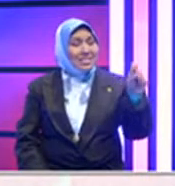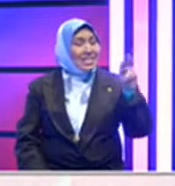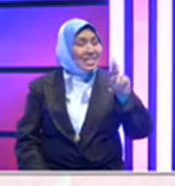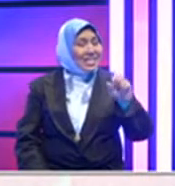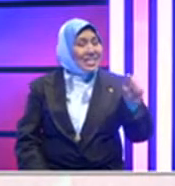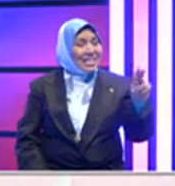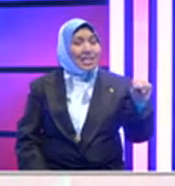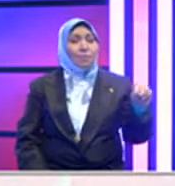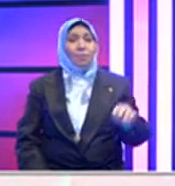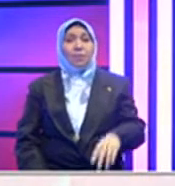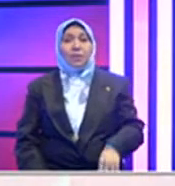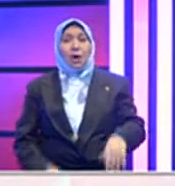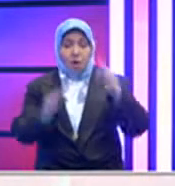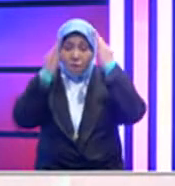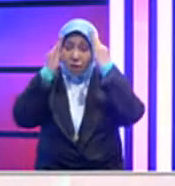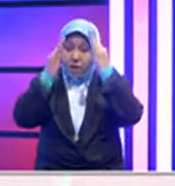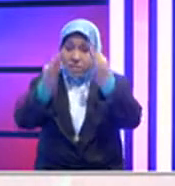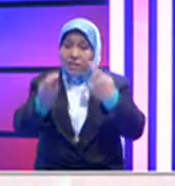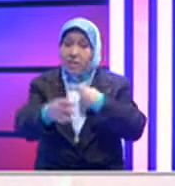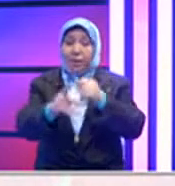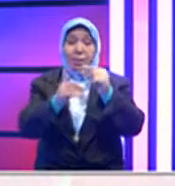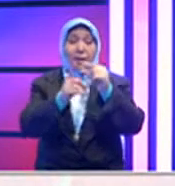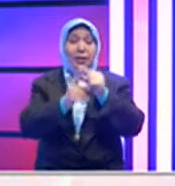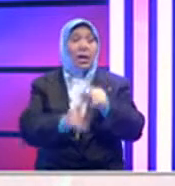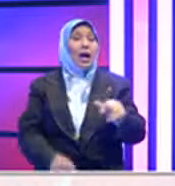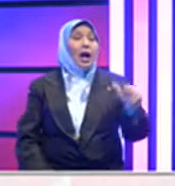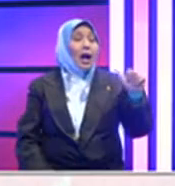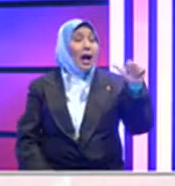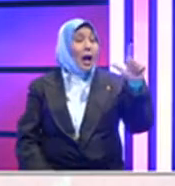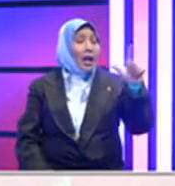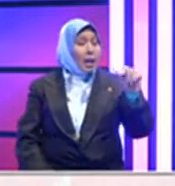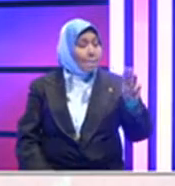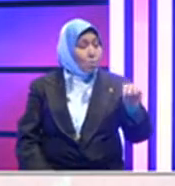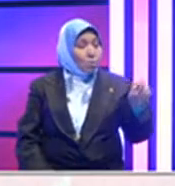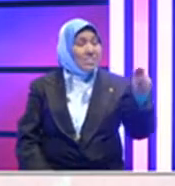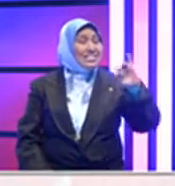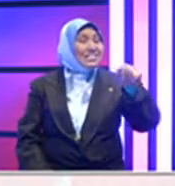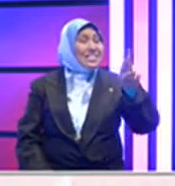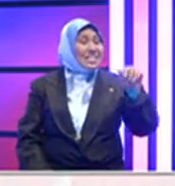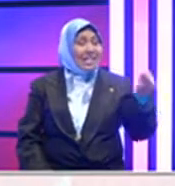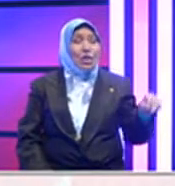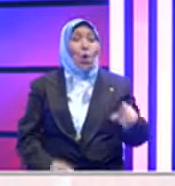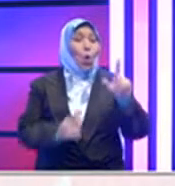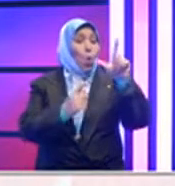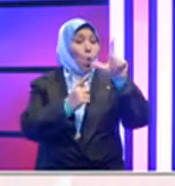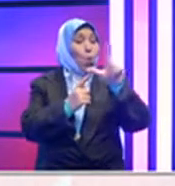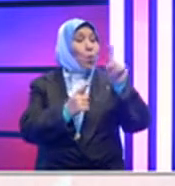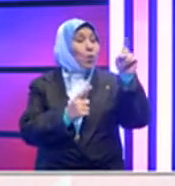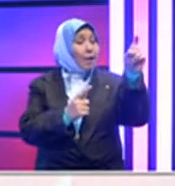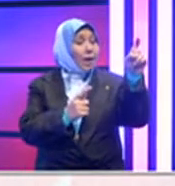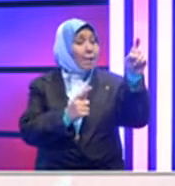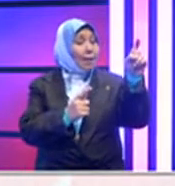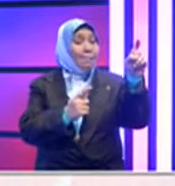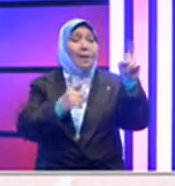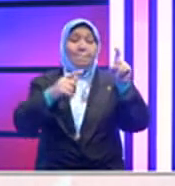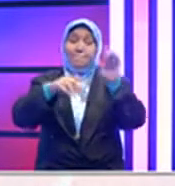Muhyiddin fokus kita adalah kalimah al-mujahidin ya itulah huruf roh yang berbaris kasrah